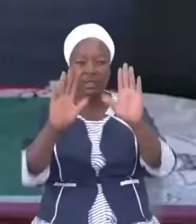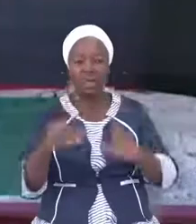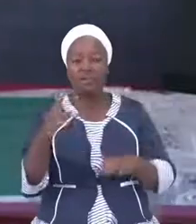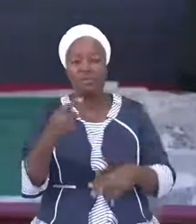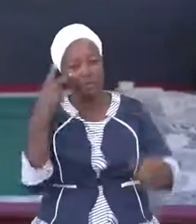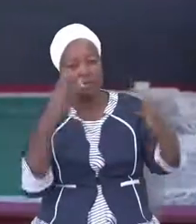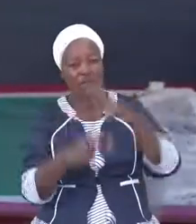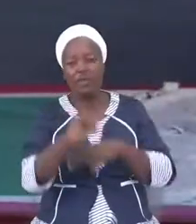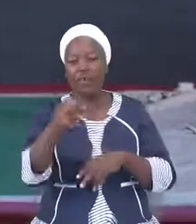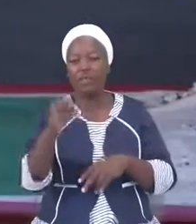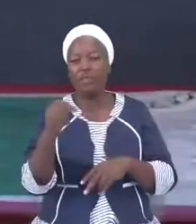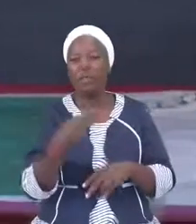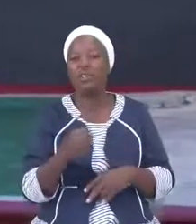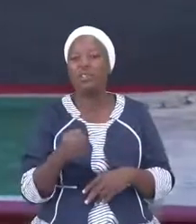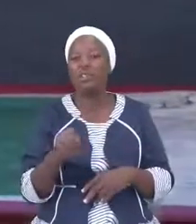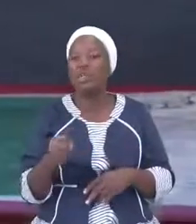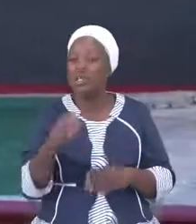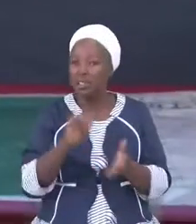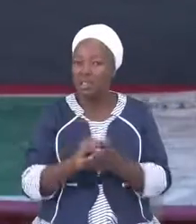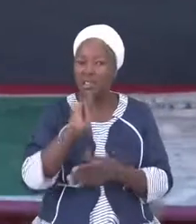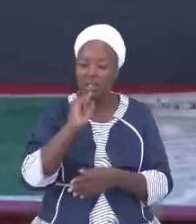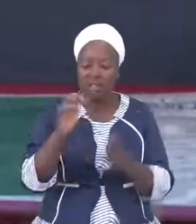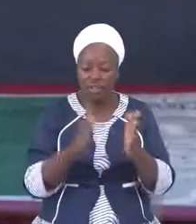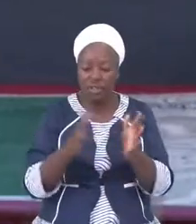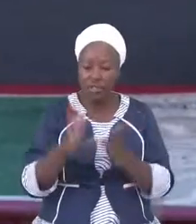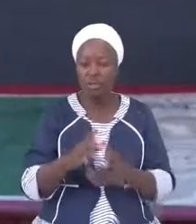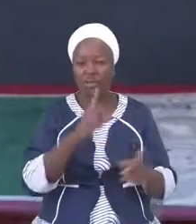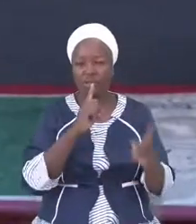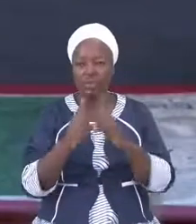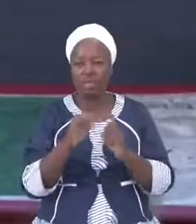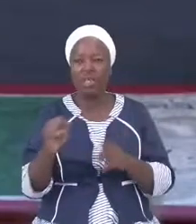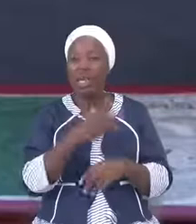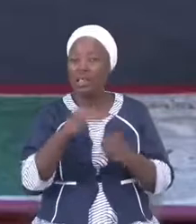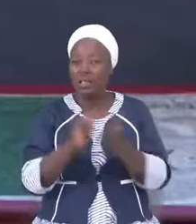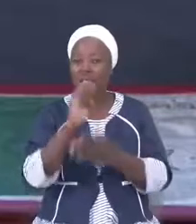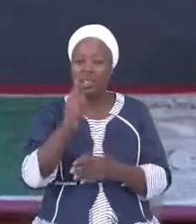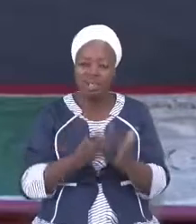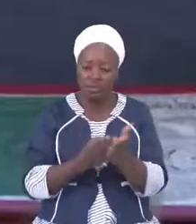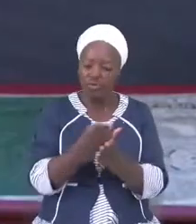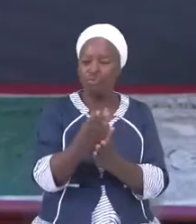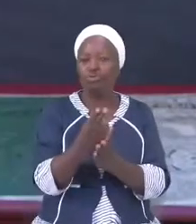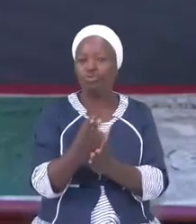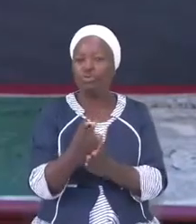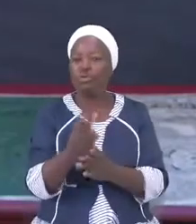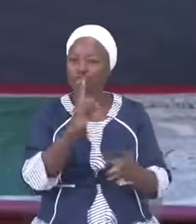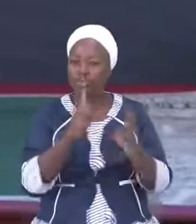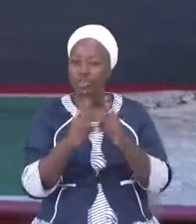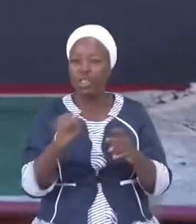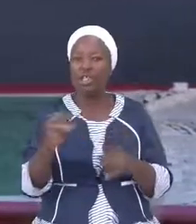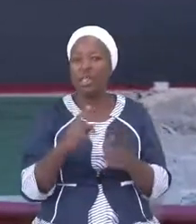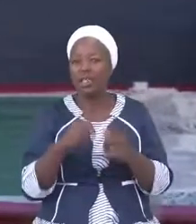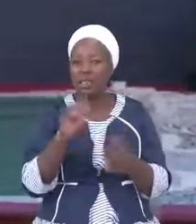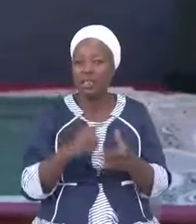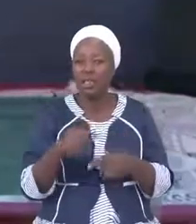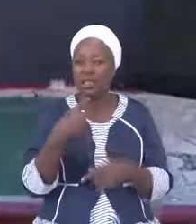celui du prophète Jonas. C'est Christ qui parlait ici, c'est Jésus qui parlait ici. La